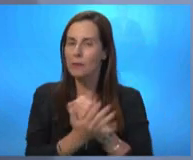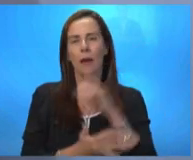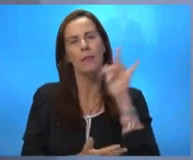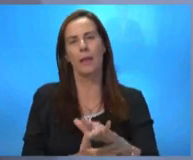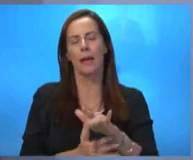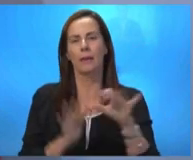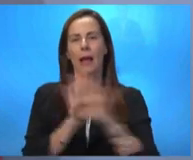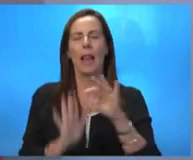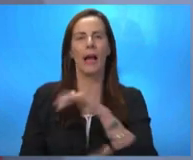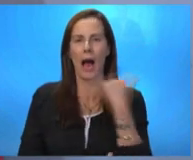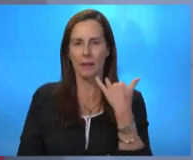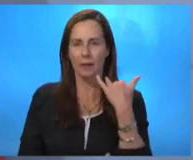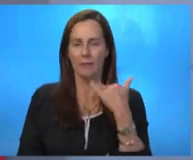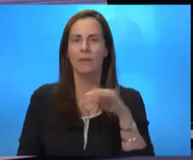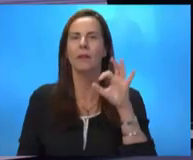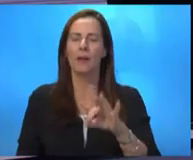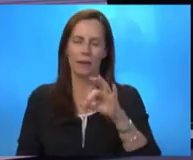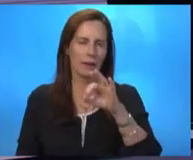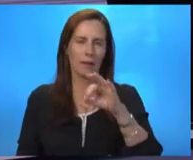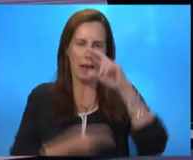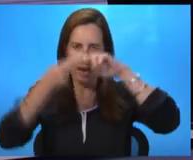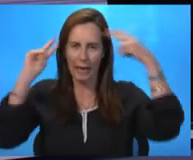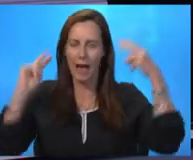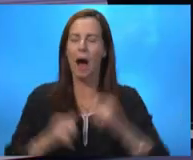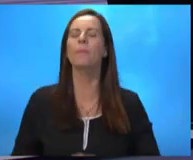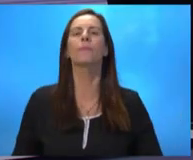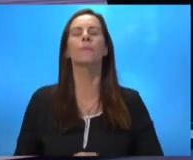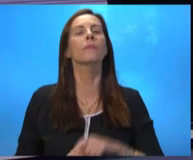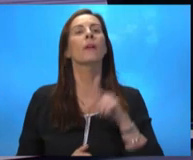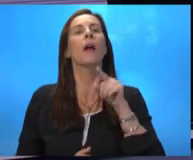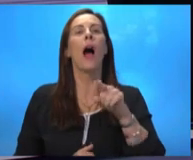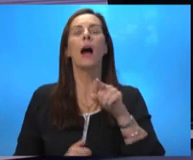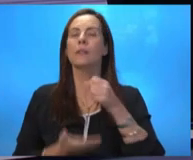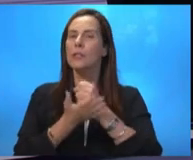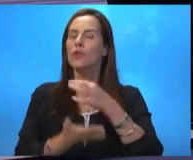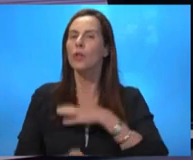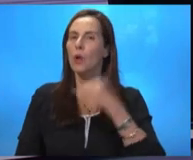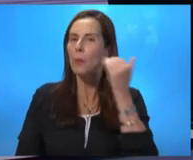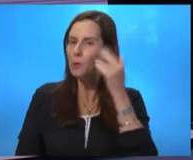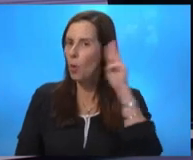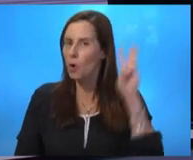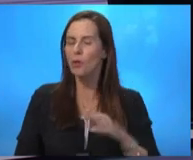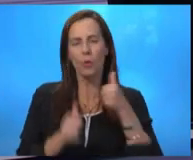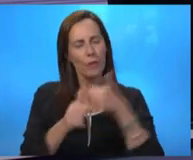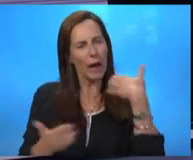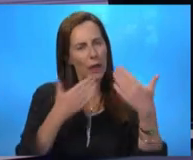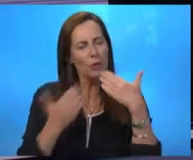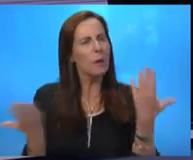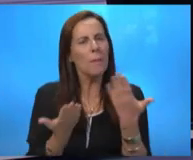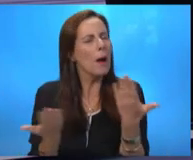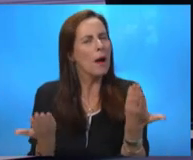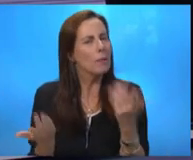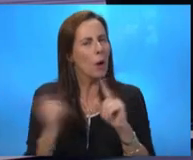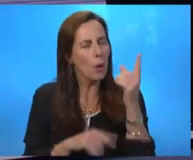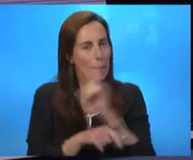Al-Qaeda and against ISIS. נתן גוטמן, שליחנו לוושינגטון, עוקב אחרי הדיון הזה. מה הכותרות בינתיים?